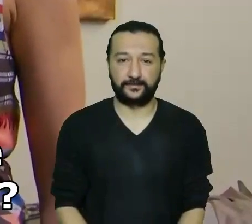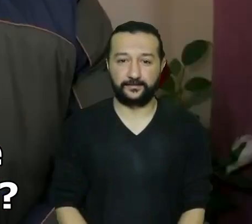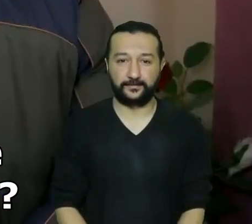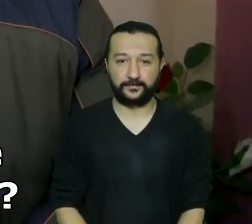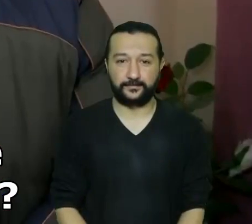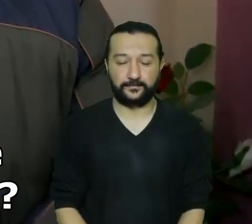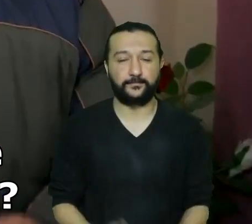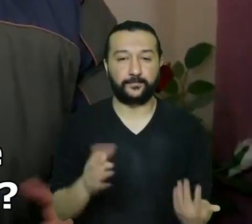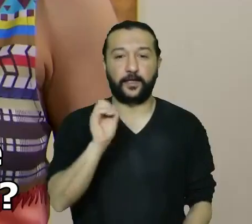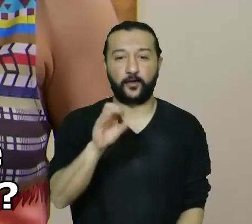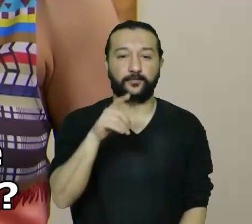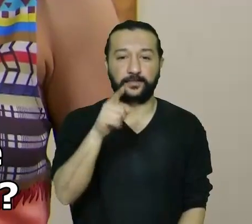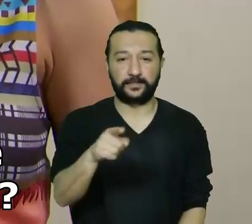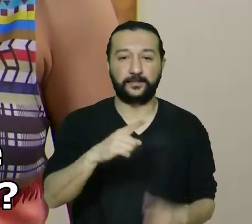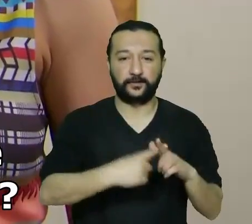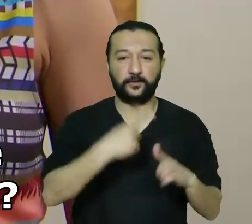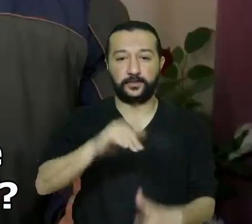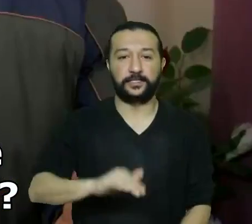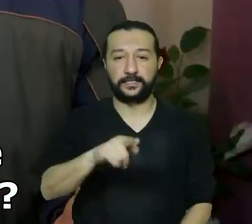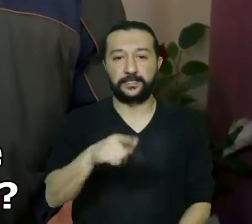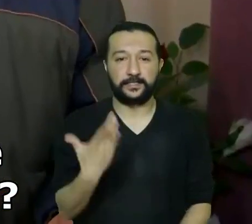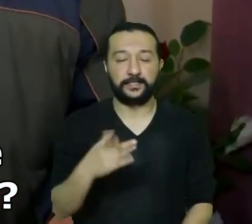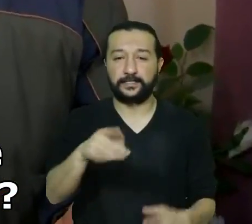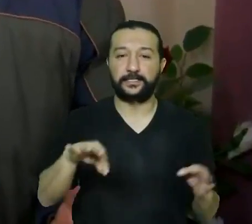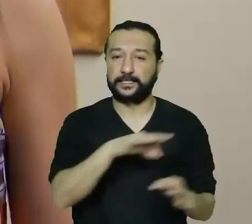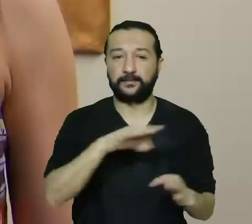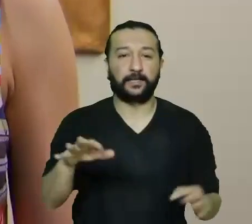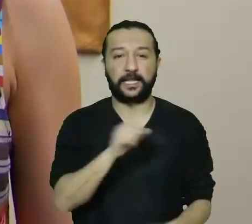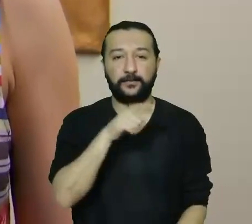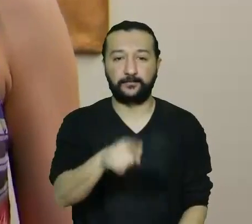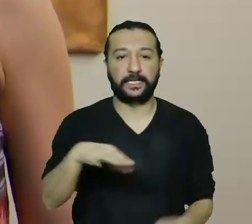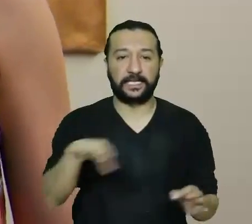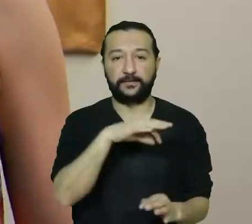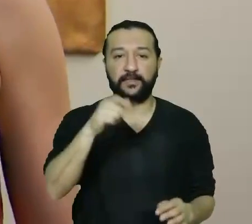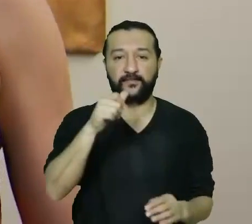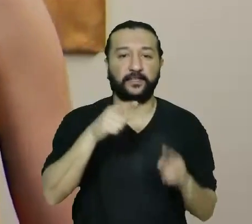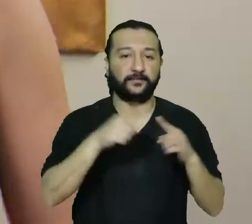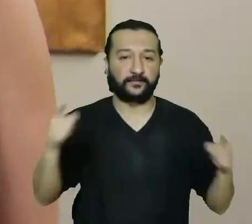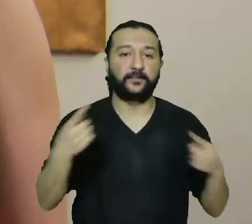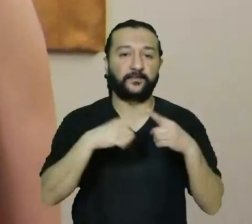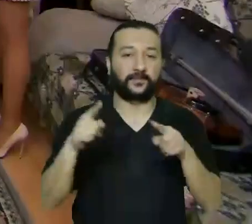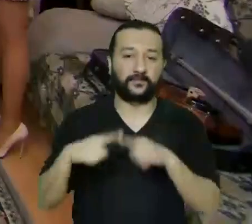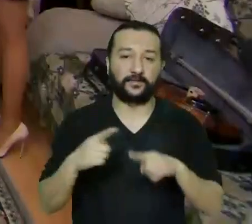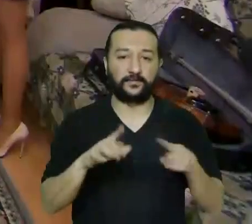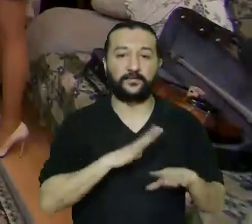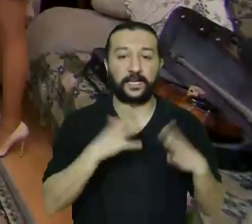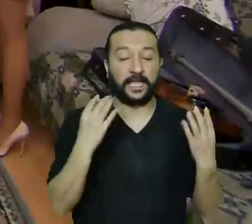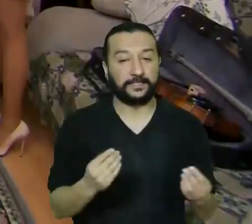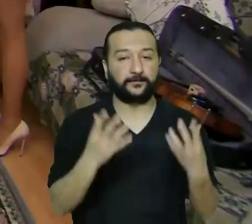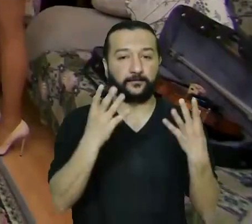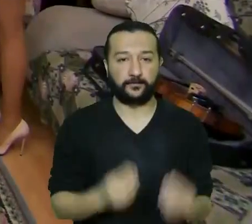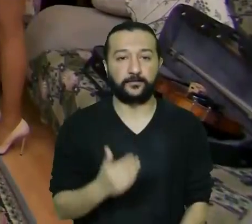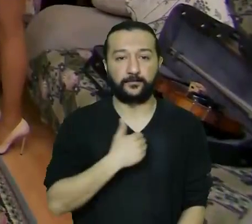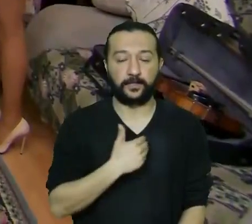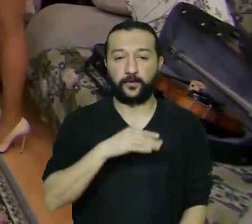gitti. Evet benim. Cinyere ne kadarlık bir keman alalım? Kemanların fiyat aralığı bayağı değişiktir. Ama iyisi olsun